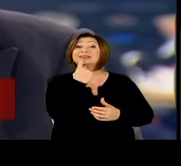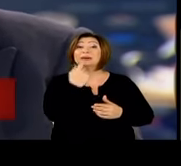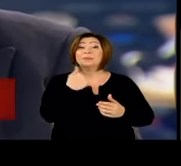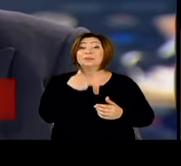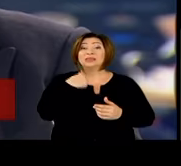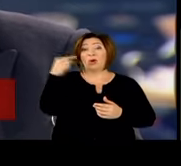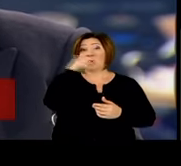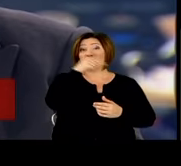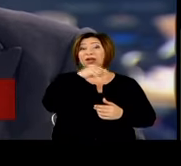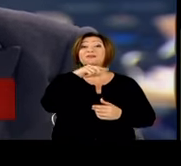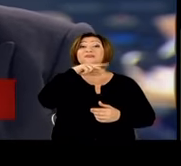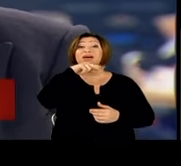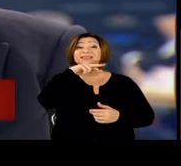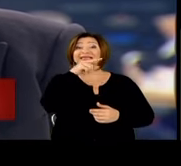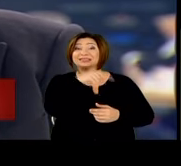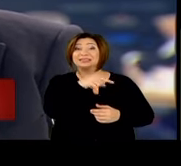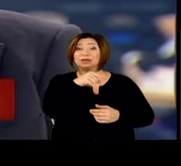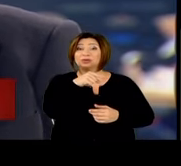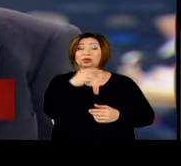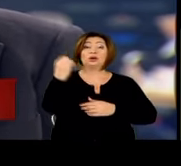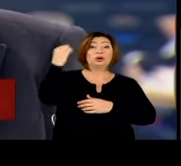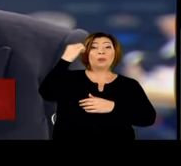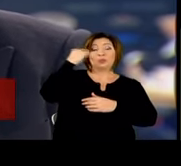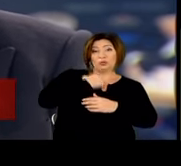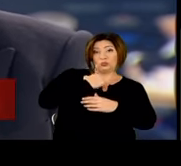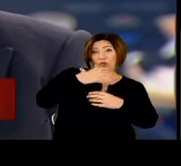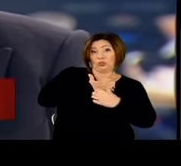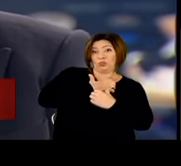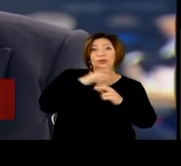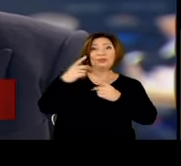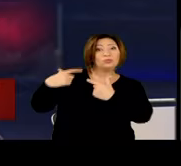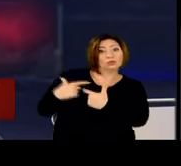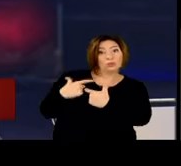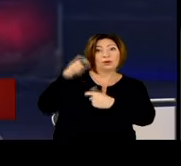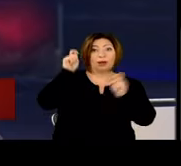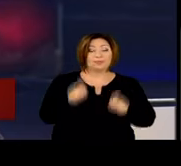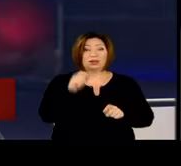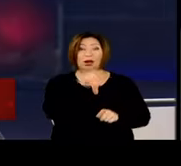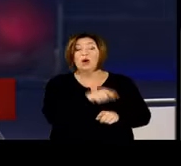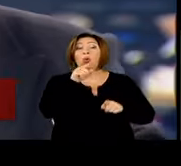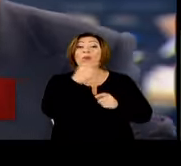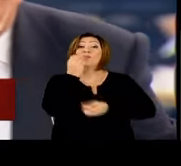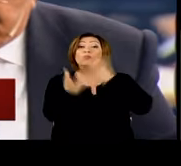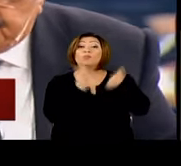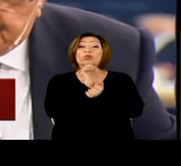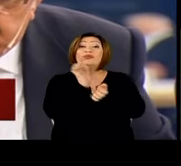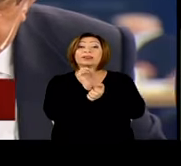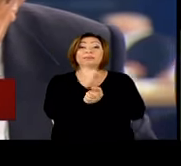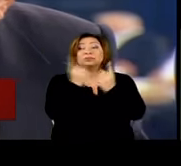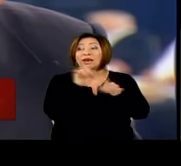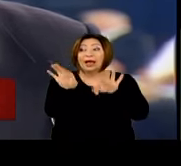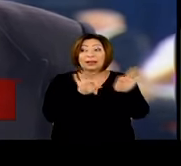bizi orada Fransızlar sömürge altında tuttular biliyorsunuz. Evet. Onların mutfağından da bir şeyler aldık